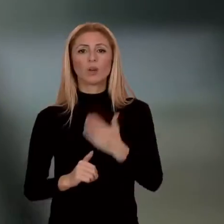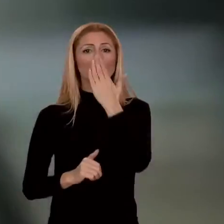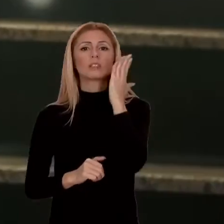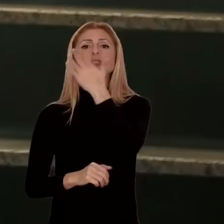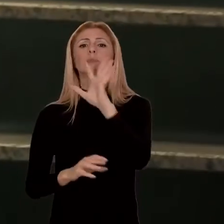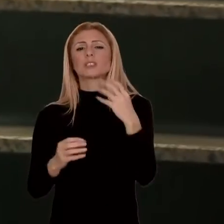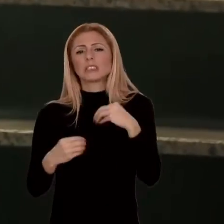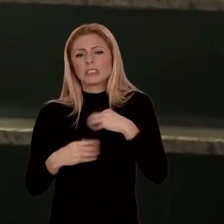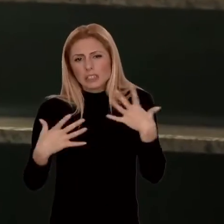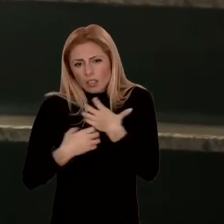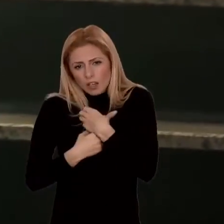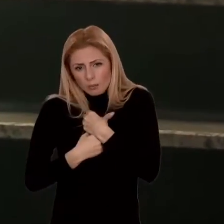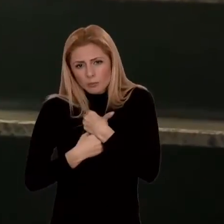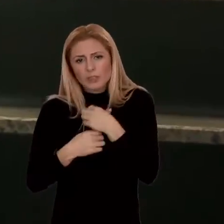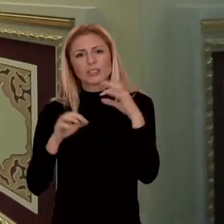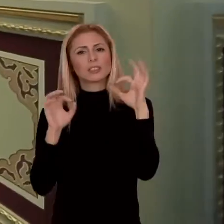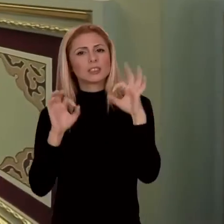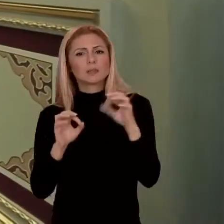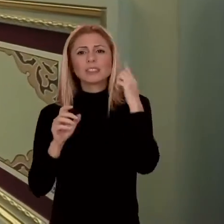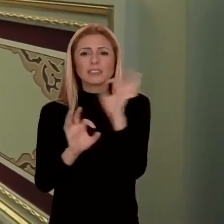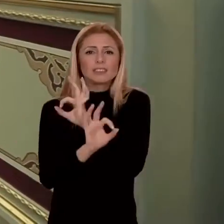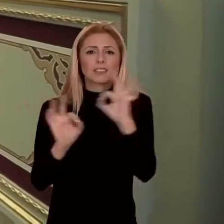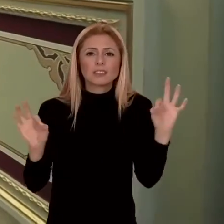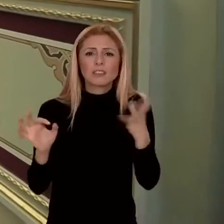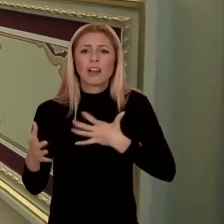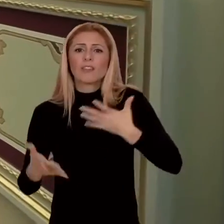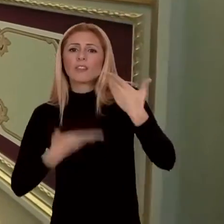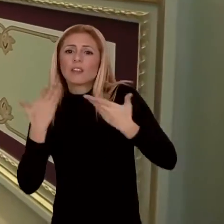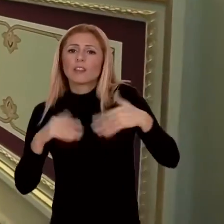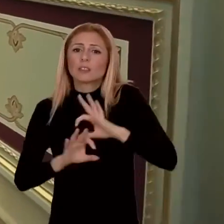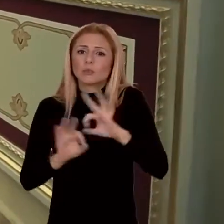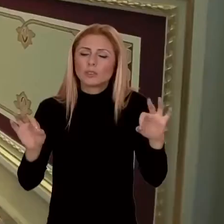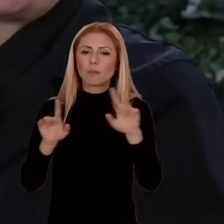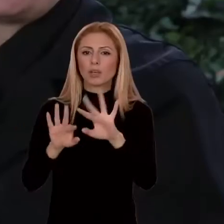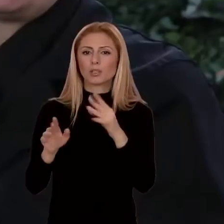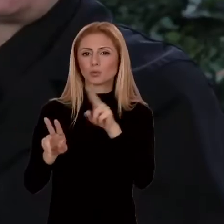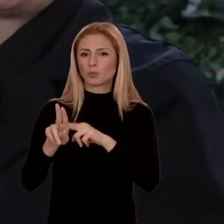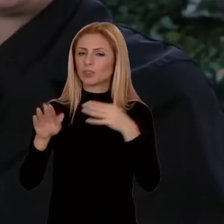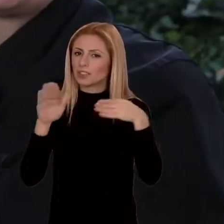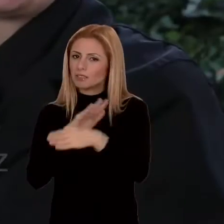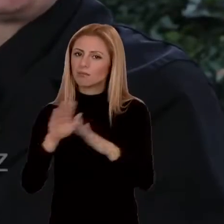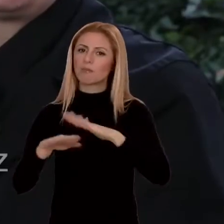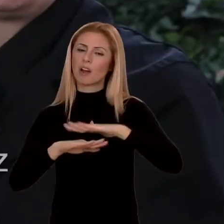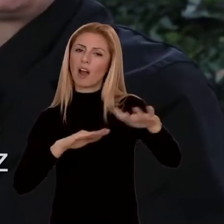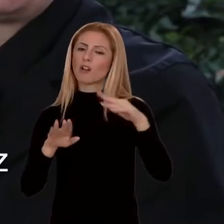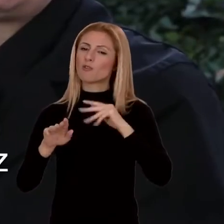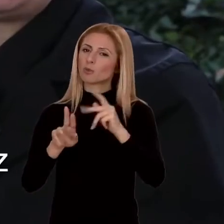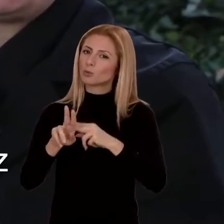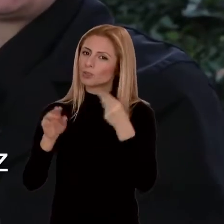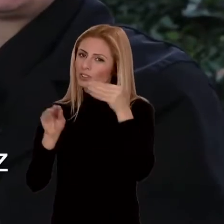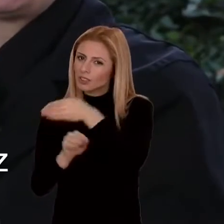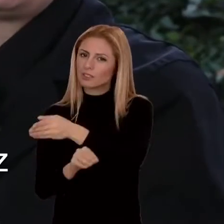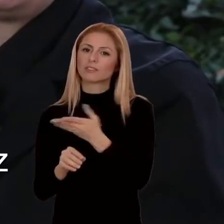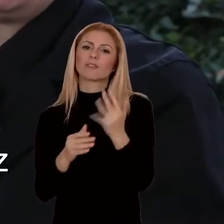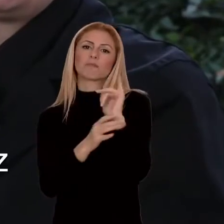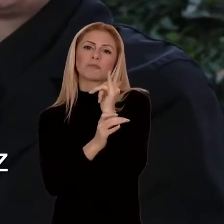Okula gitmeden önce daha içine kapanıktı. Hiç sessizdi, anlatamıyordu kendini. Bilgisayar kursuna geldi, halı kursuna geldi, el